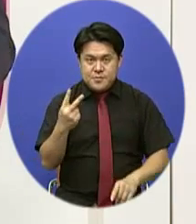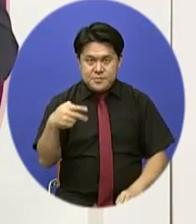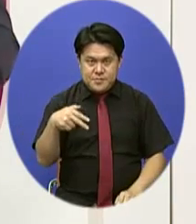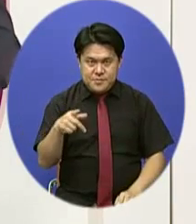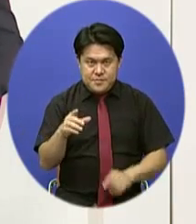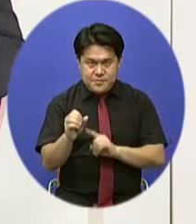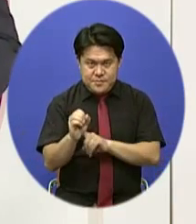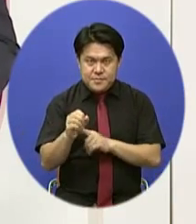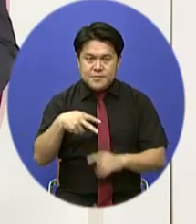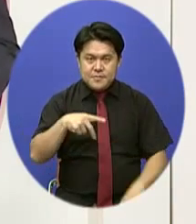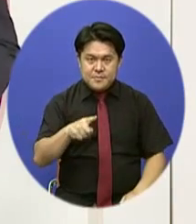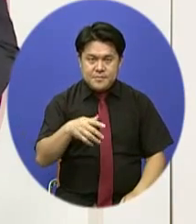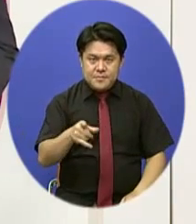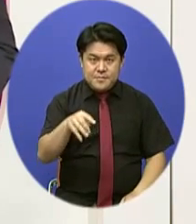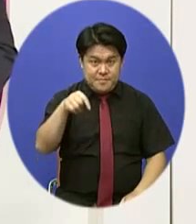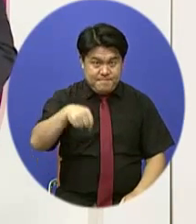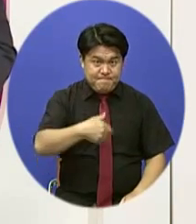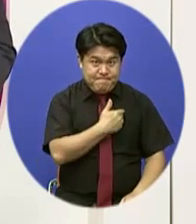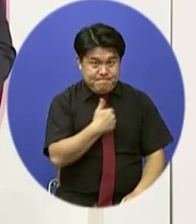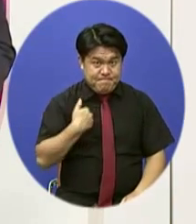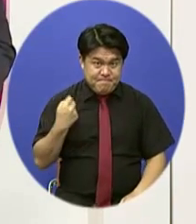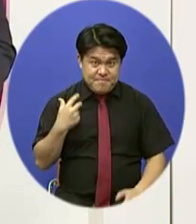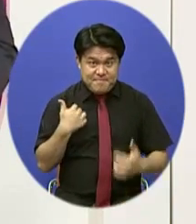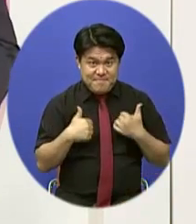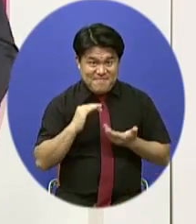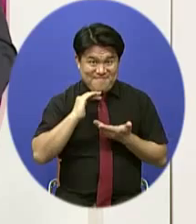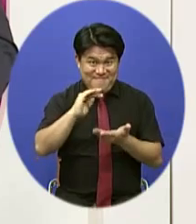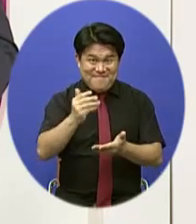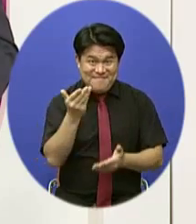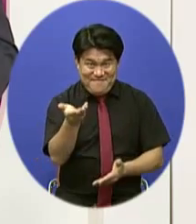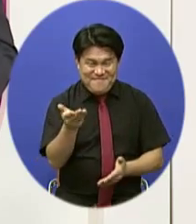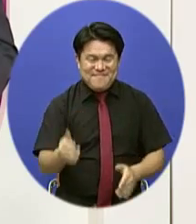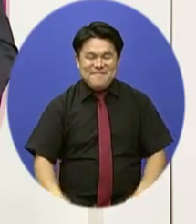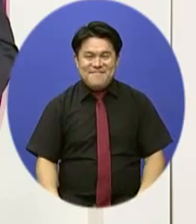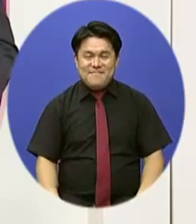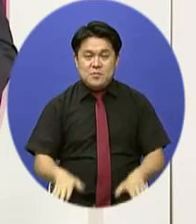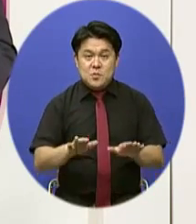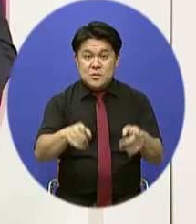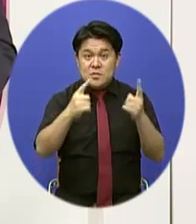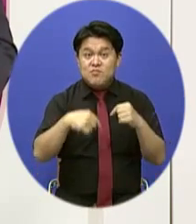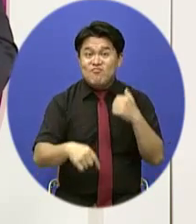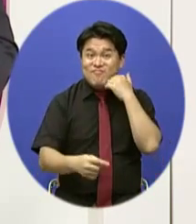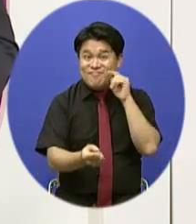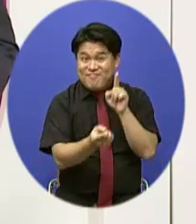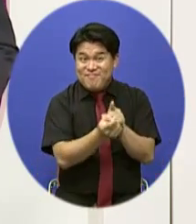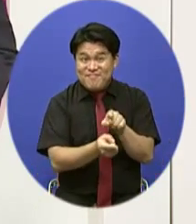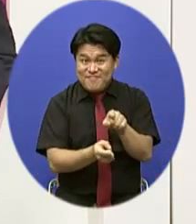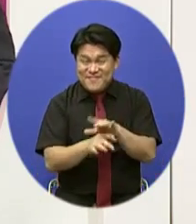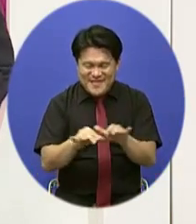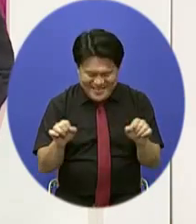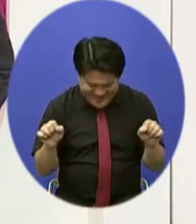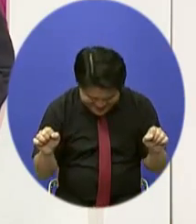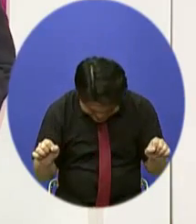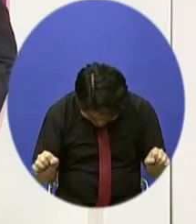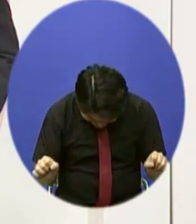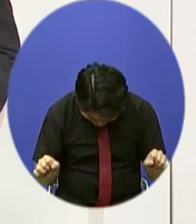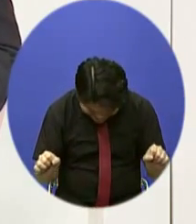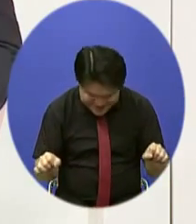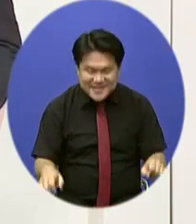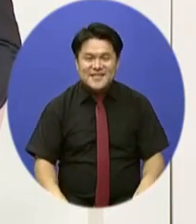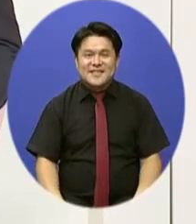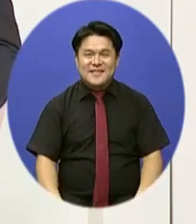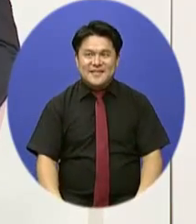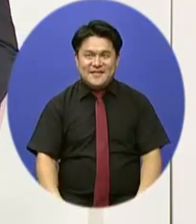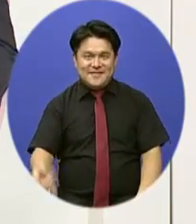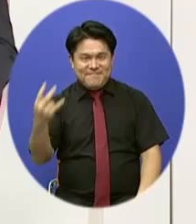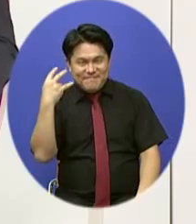또 당당하게 네. 재미나게 또 함께 만나보도록 네. 하겠습니다. 네. 즉석 참여자 만나보죠. 네. 안녕하세요. 안녕하세요.